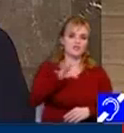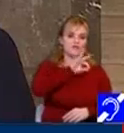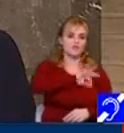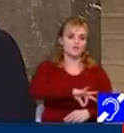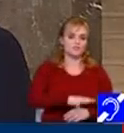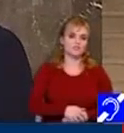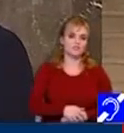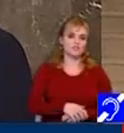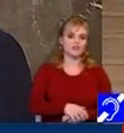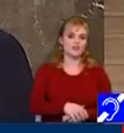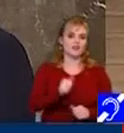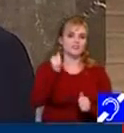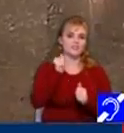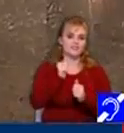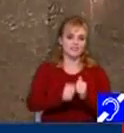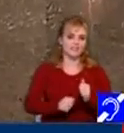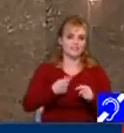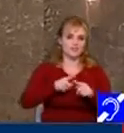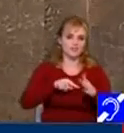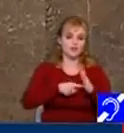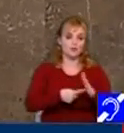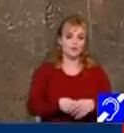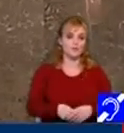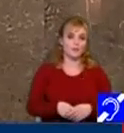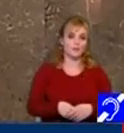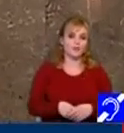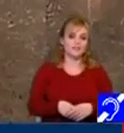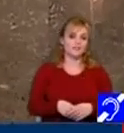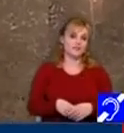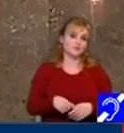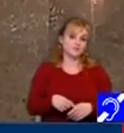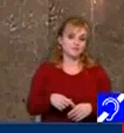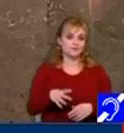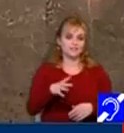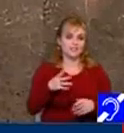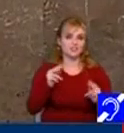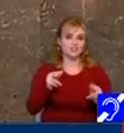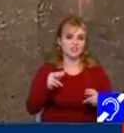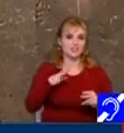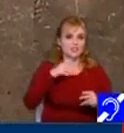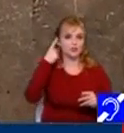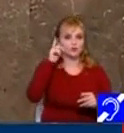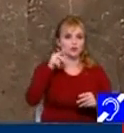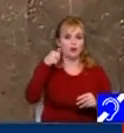folosită foarte des în aceste scopuri. Prognozele, cu părere de rău, sunt unele pesimiste.